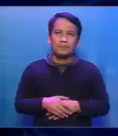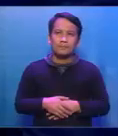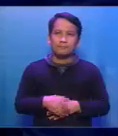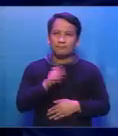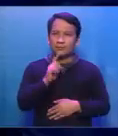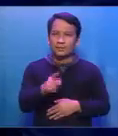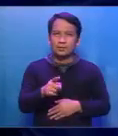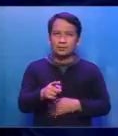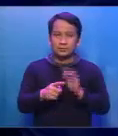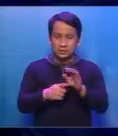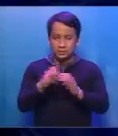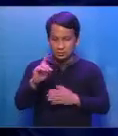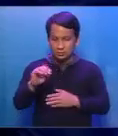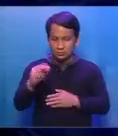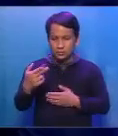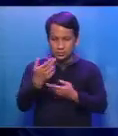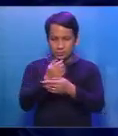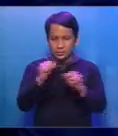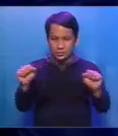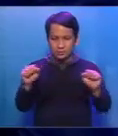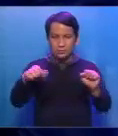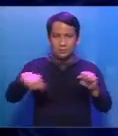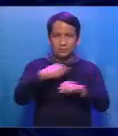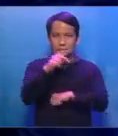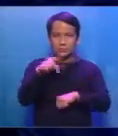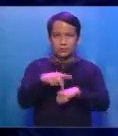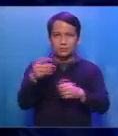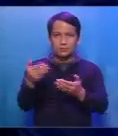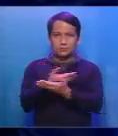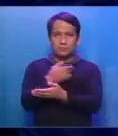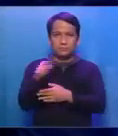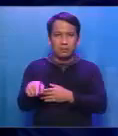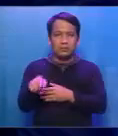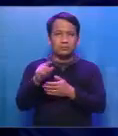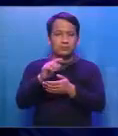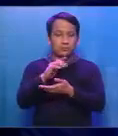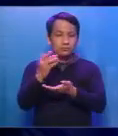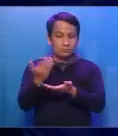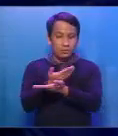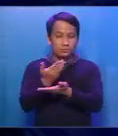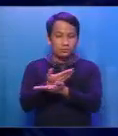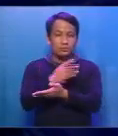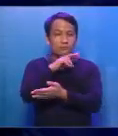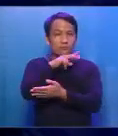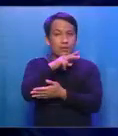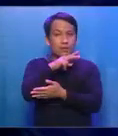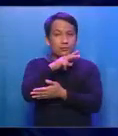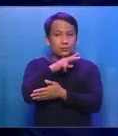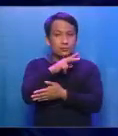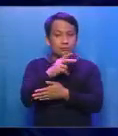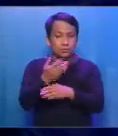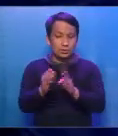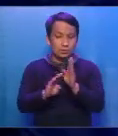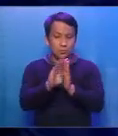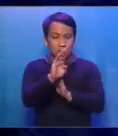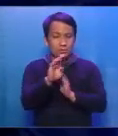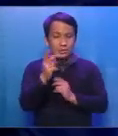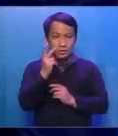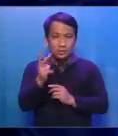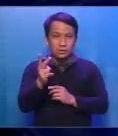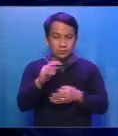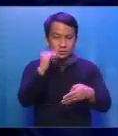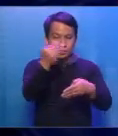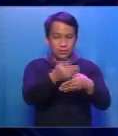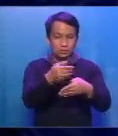Siniguro ng Department of Health na ligtas ang ating bansa sa bagong variant ng coronavirus kasunod ng bagong lockdown measures sa United